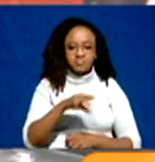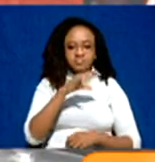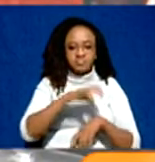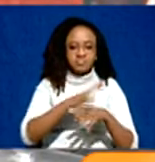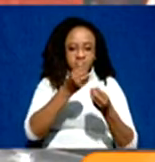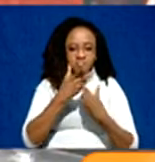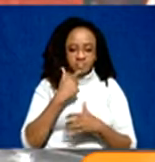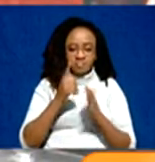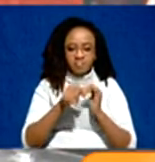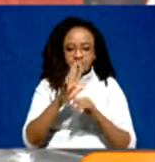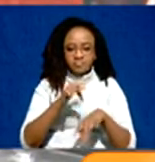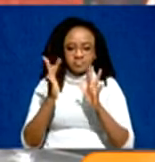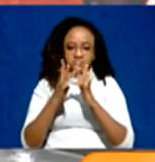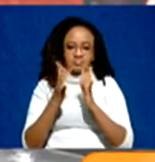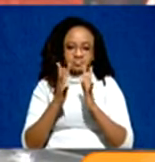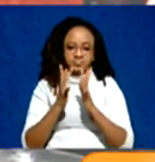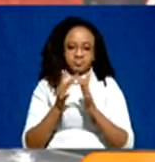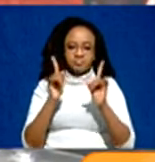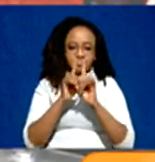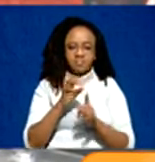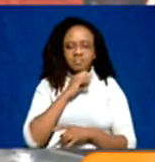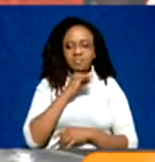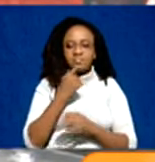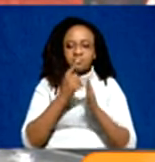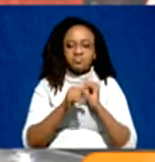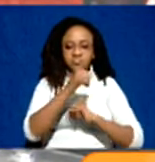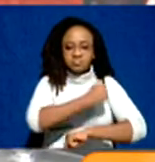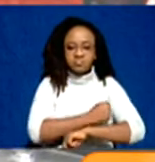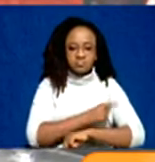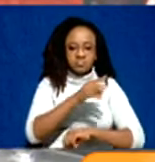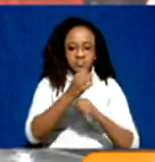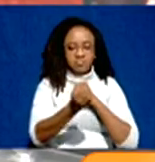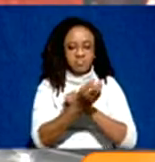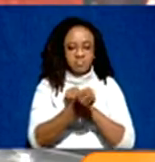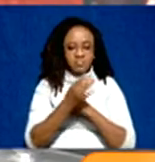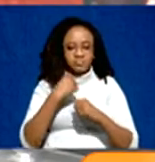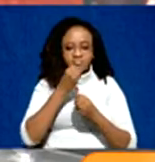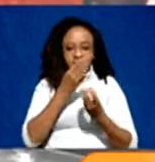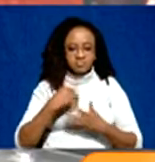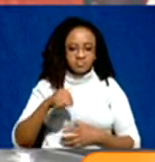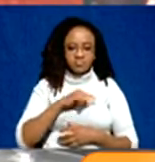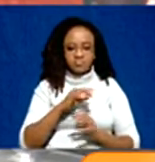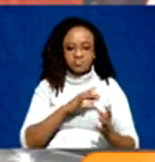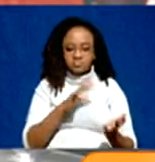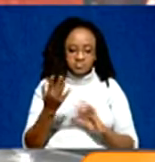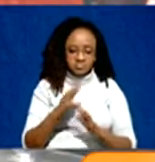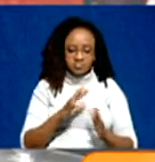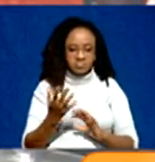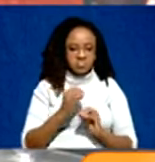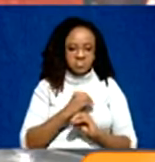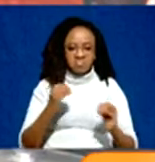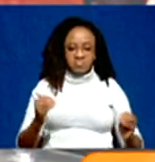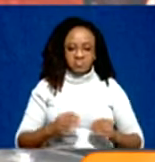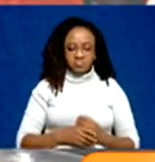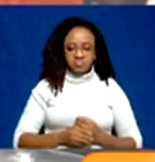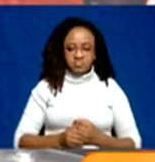wao kupitia mitandao ya kijamii, huku ikilaumu usimamizi wa shule kwa kutotoa maelezo kuhusiana na kufariki kwa mwana wao. Mwanahabari